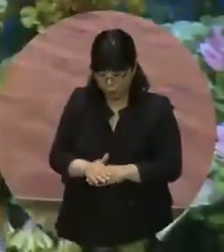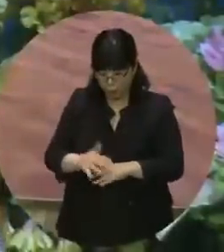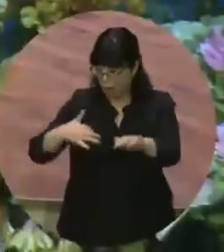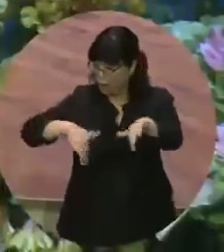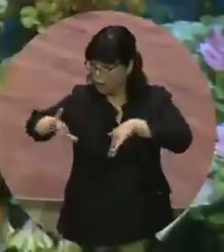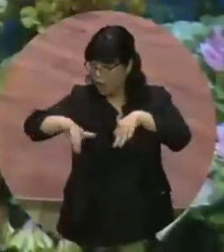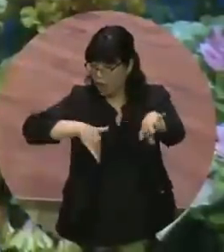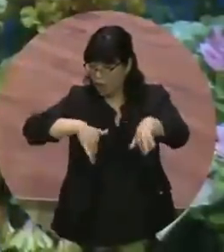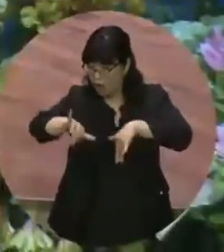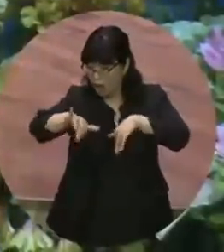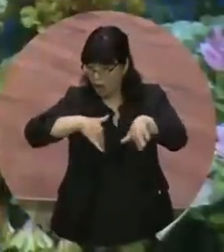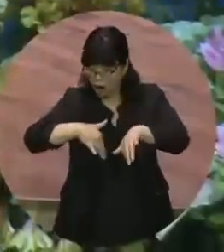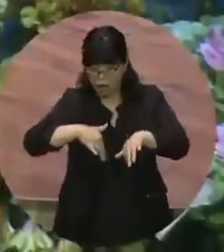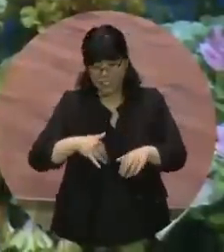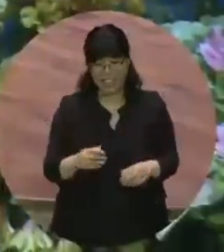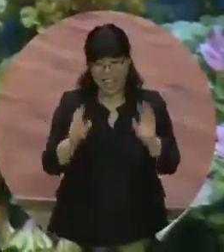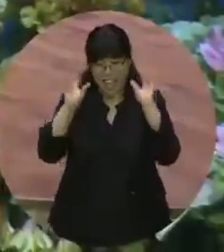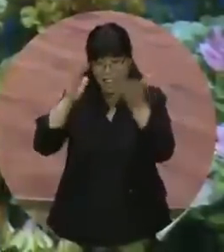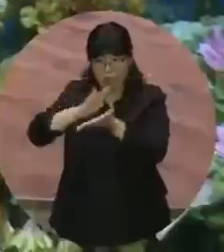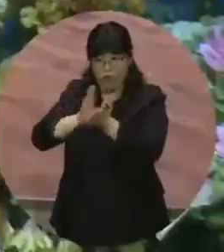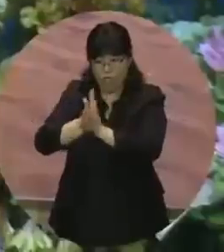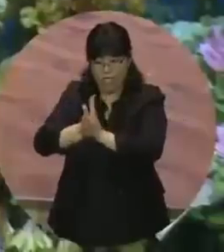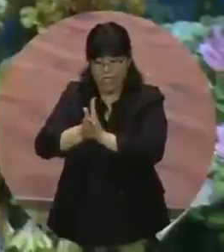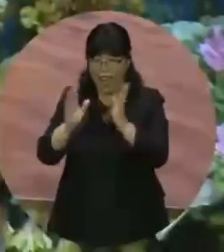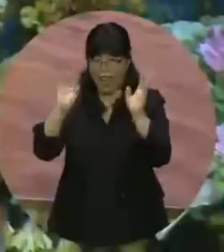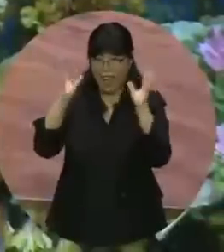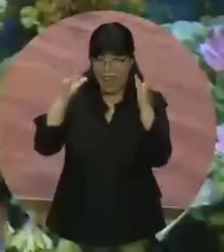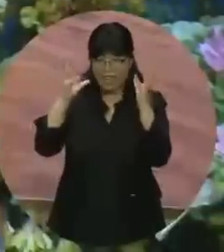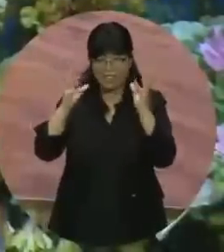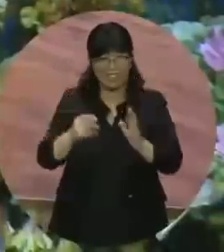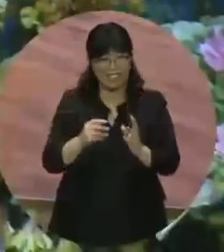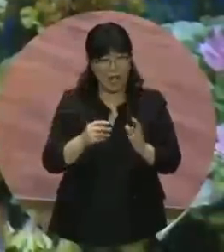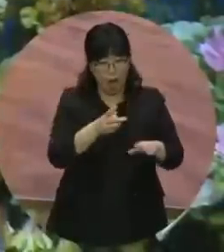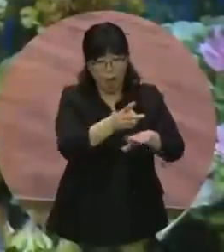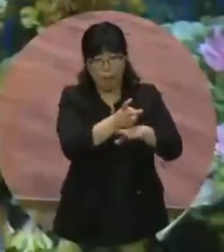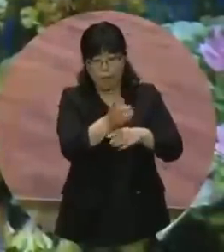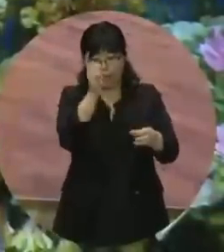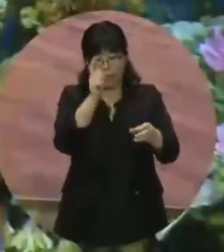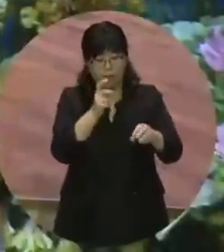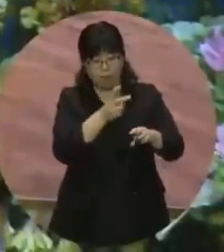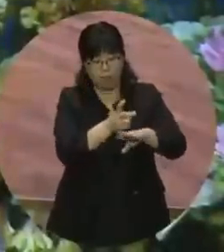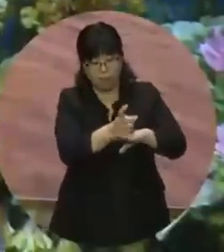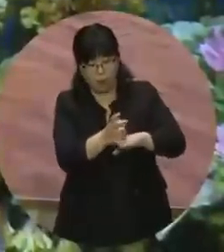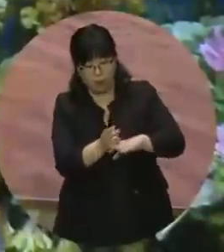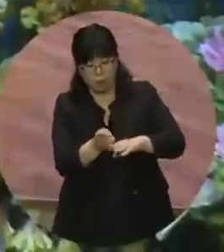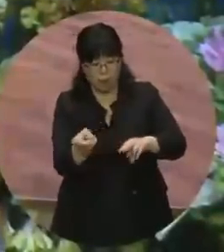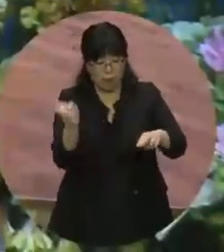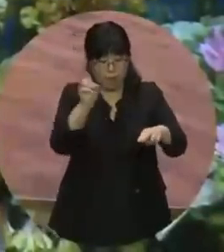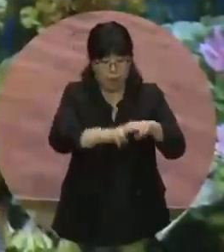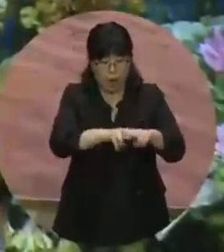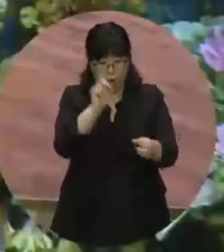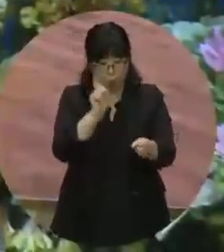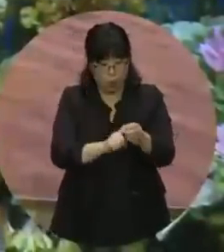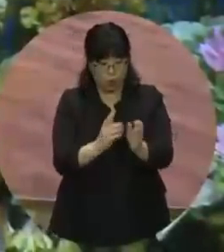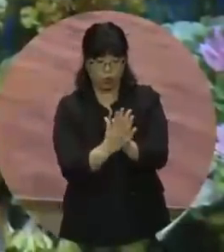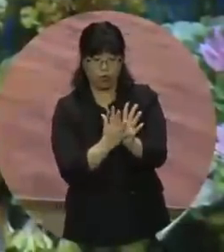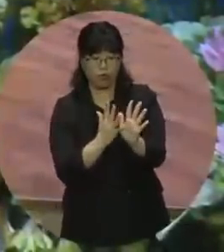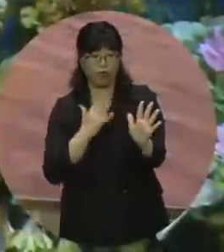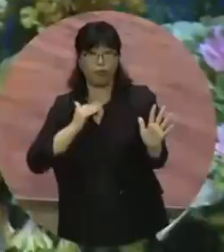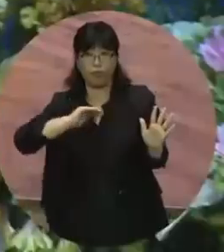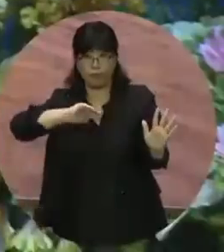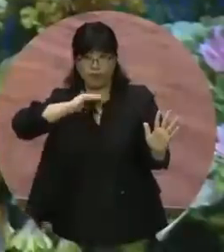죽고 그랬냐고요. 그러니까 이유 없어요. 이유. 일본은 뭐 진짜 정신병자들이 뭐 한 집에 다